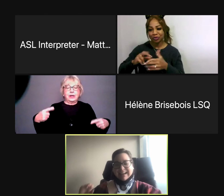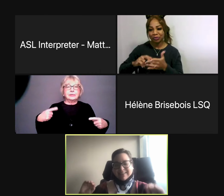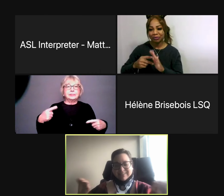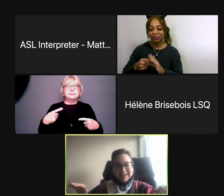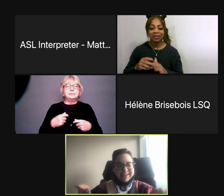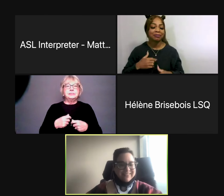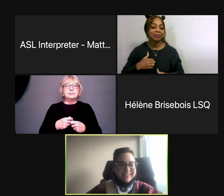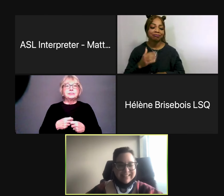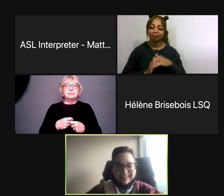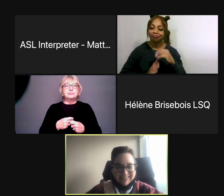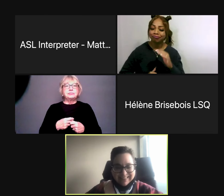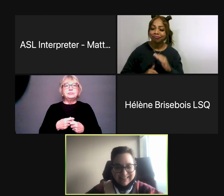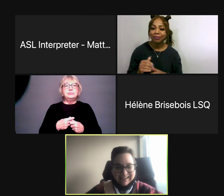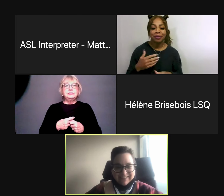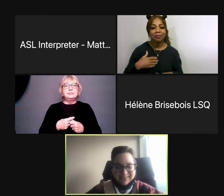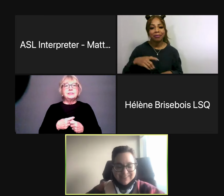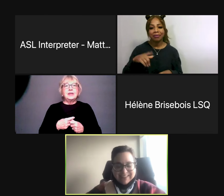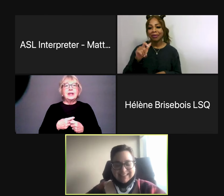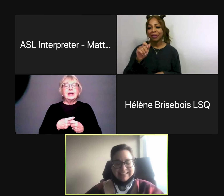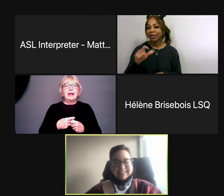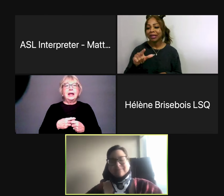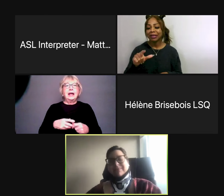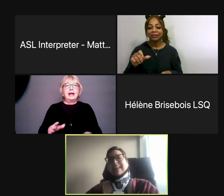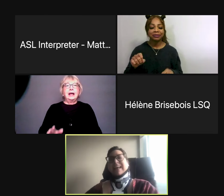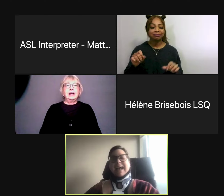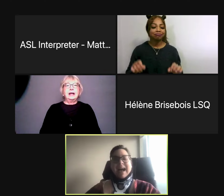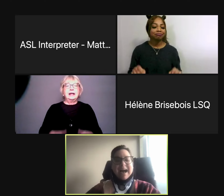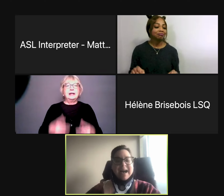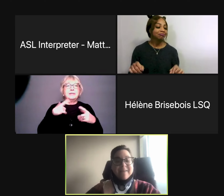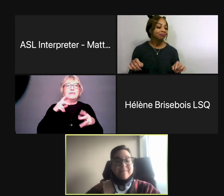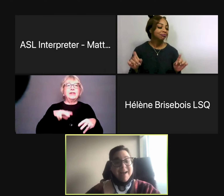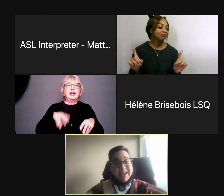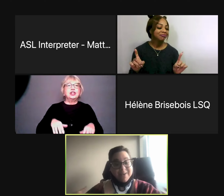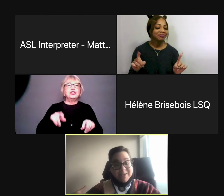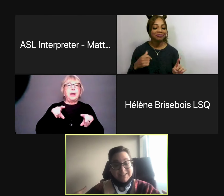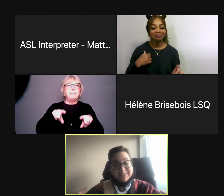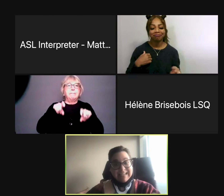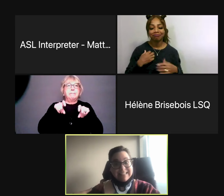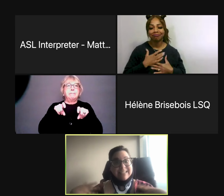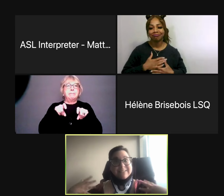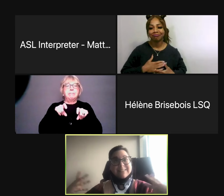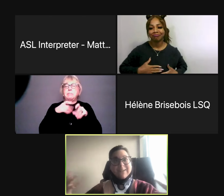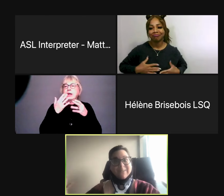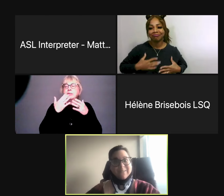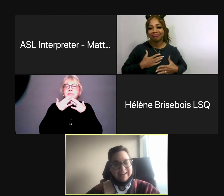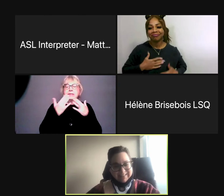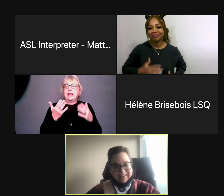Mes jambes sont surélevées, c'est vraiment extrêmement confortable et